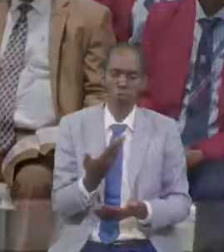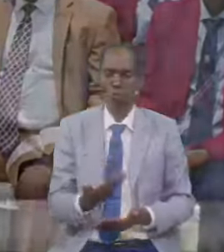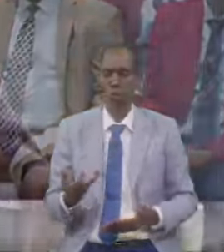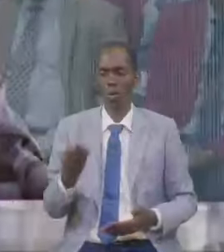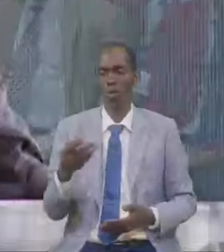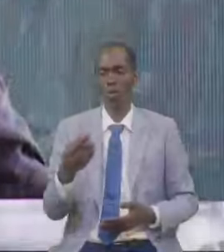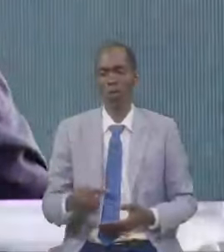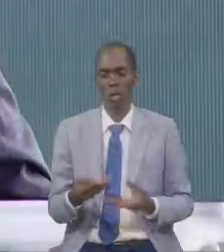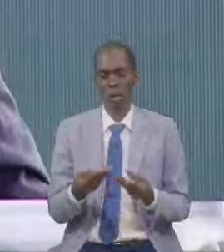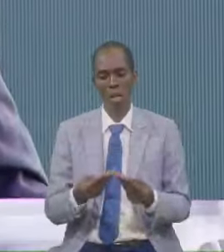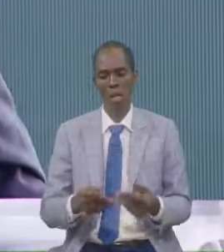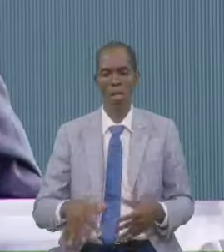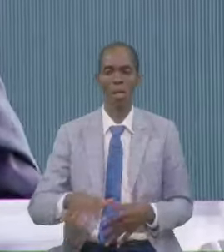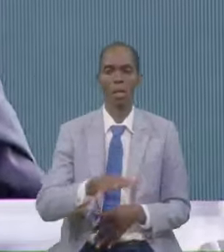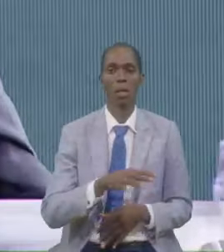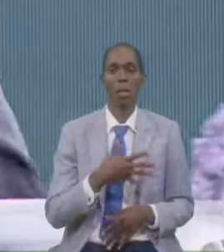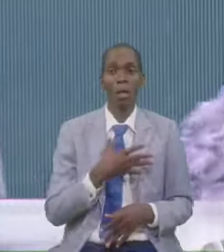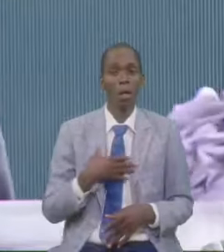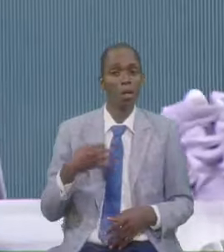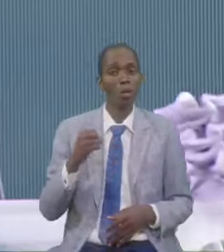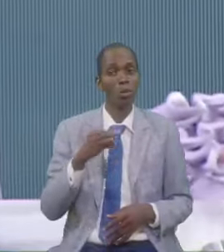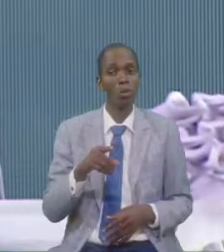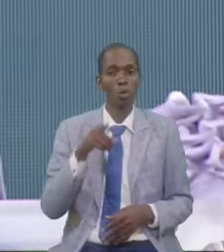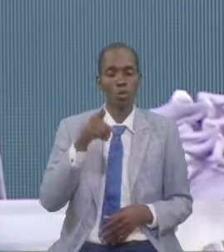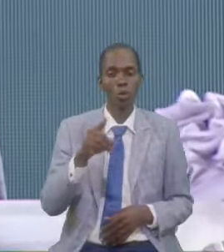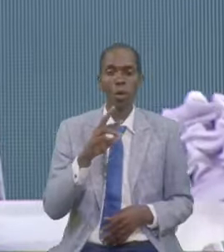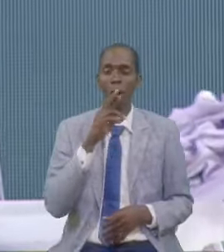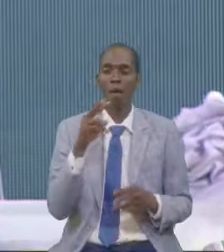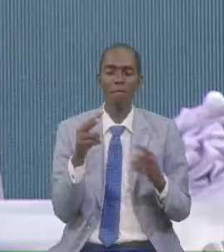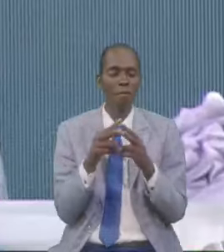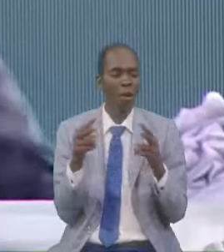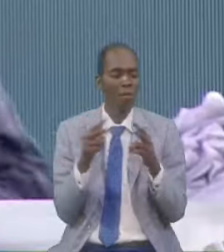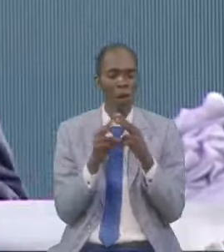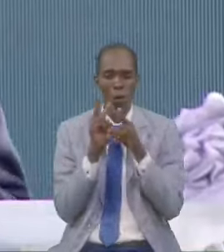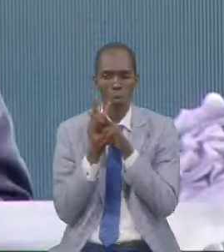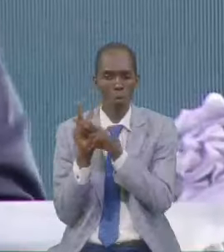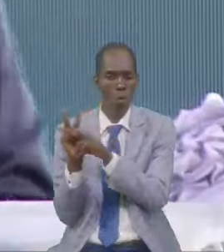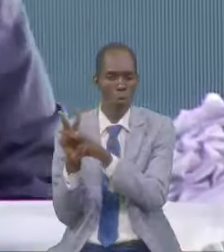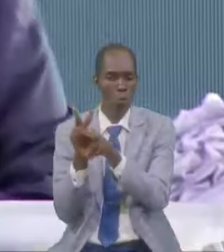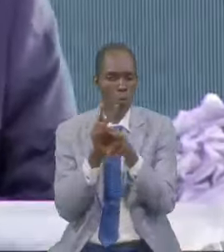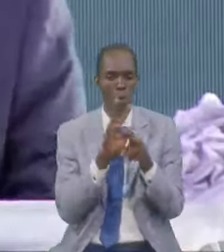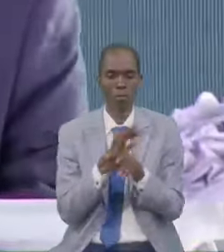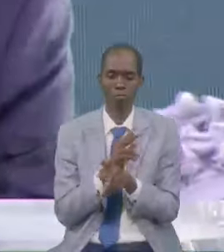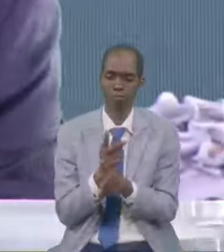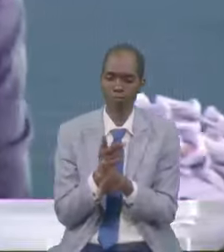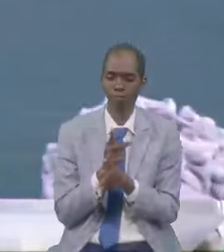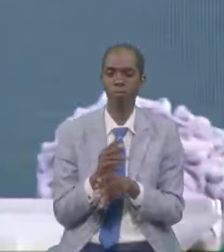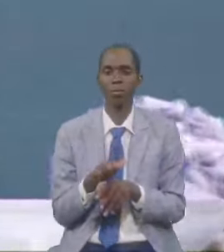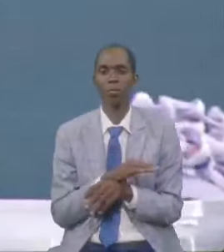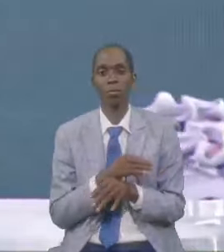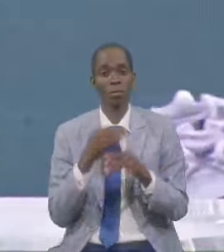భుజిస్తారు. And so you are very very watchful. కనుక మీరు చాలా చాలా గమనికగా ఉండాలి. Now you have